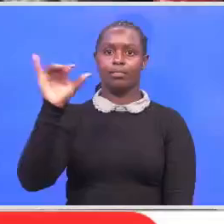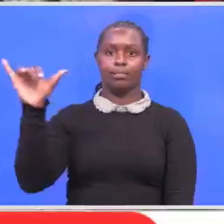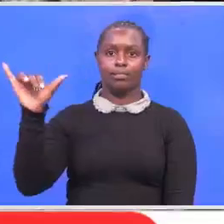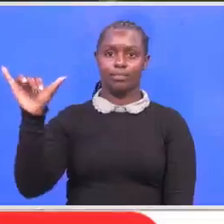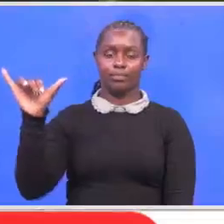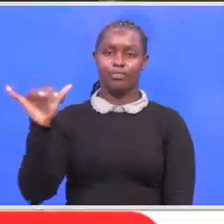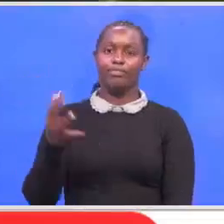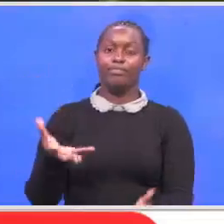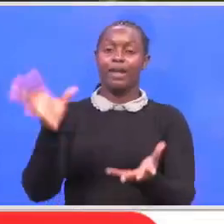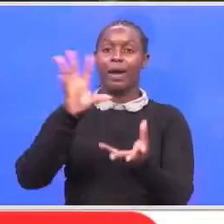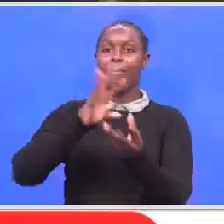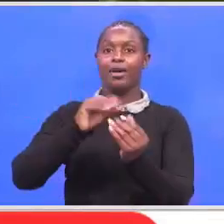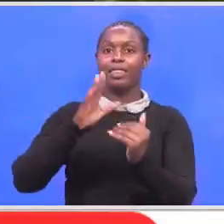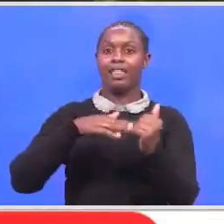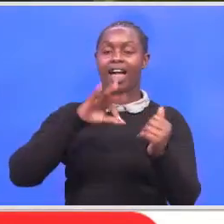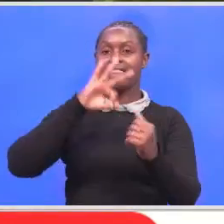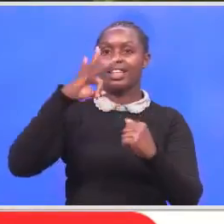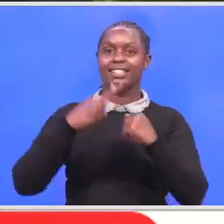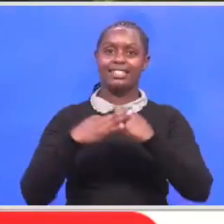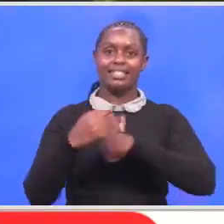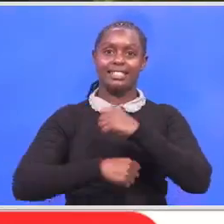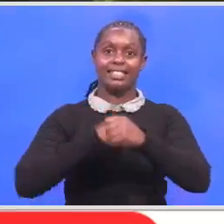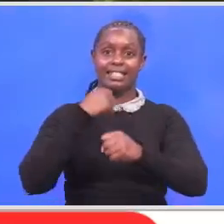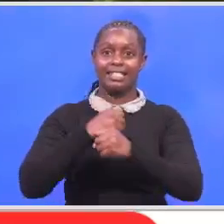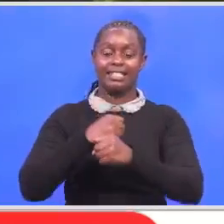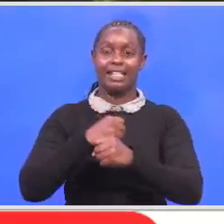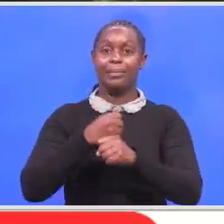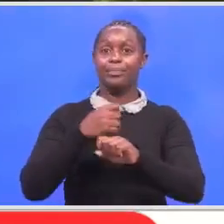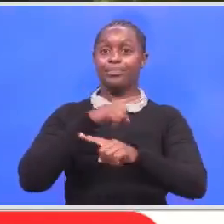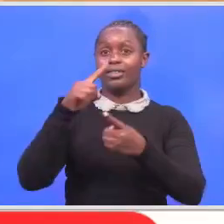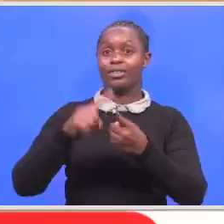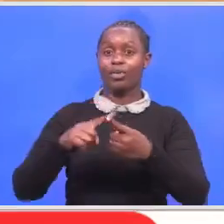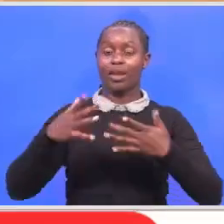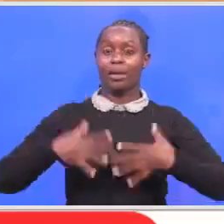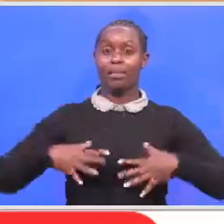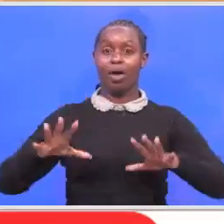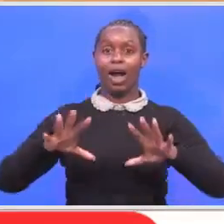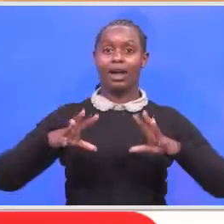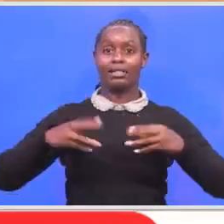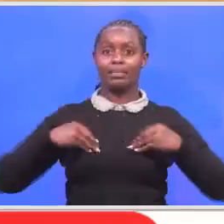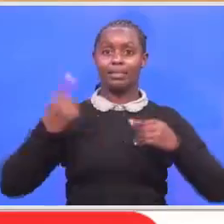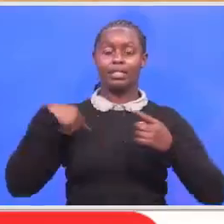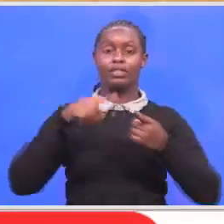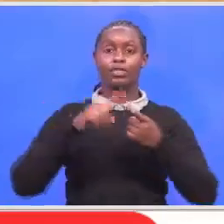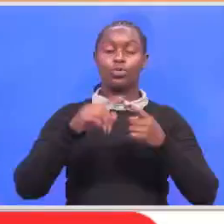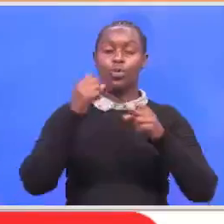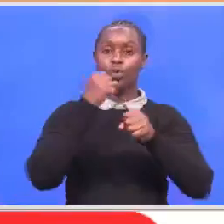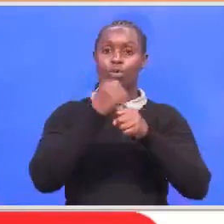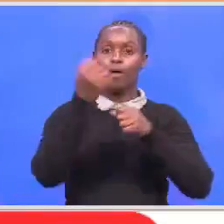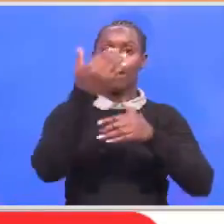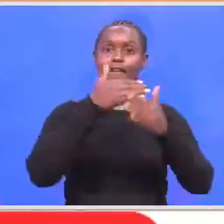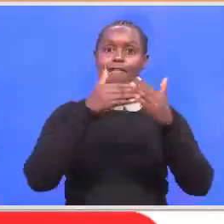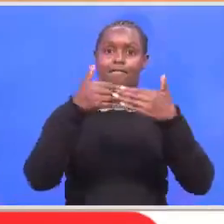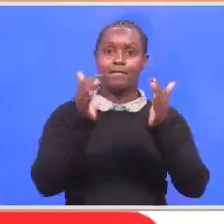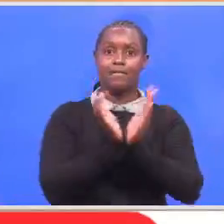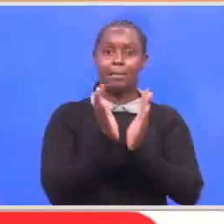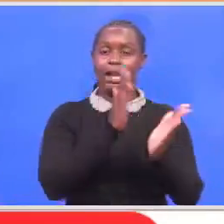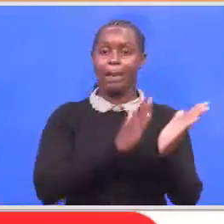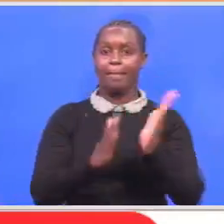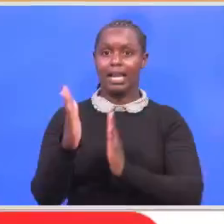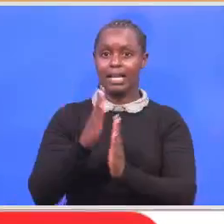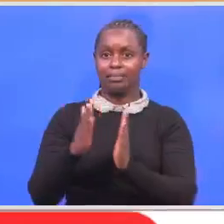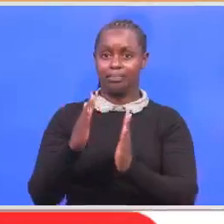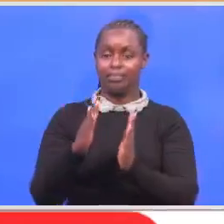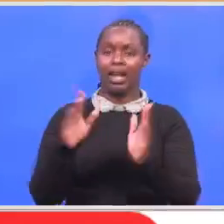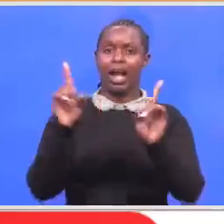miaka 80 tangu binadamu waanze kukumbatia upangaji uzazi, na galabu wanawake kwa asilimia kubwa ndio wamekuwa